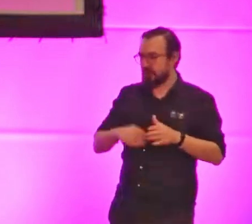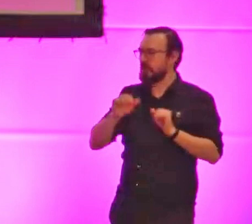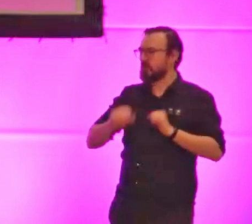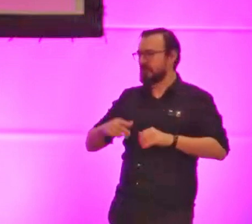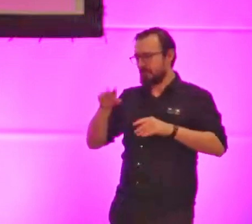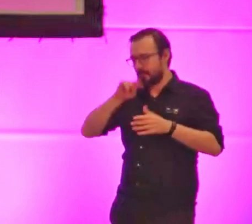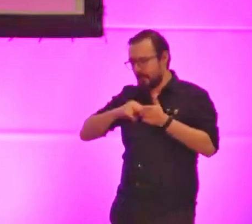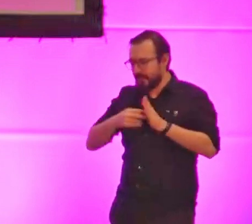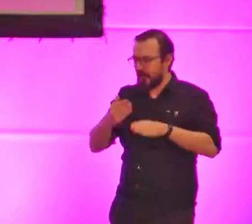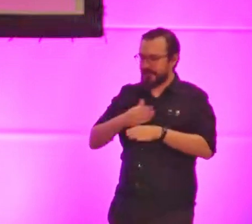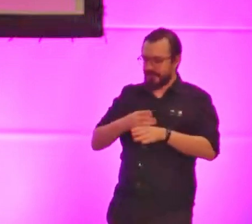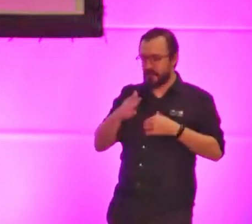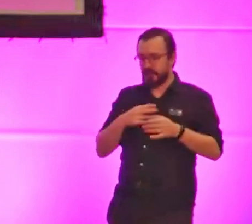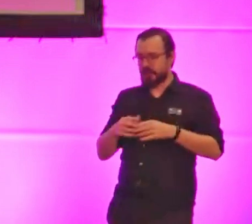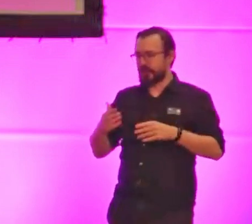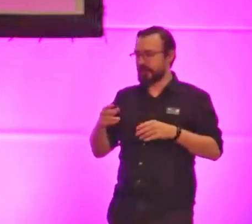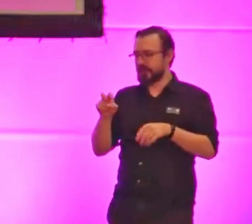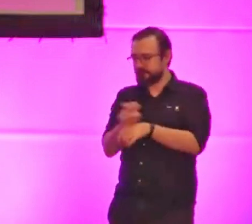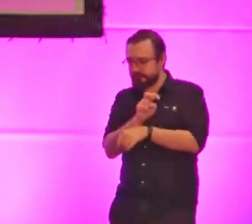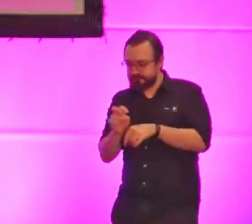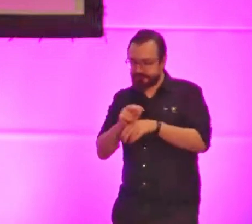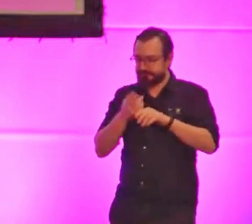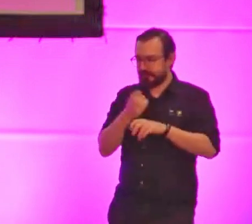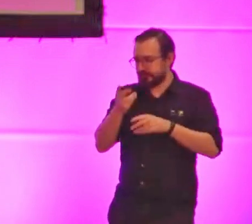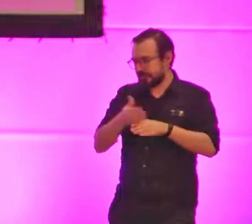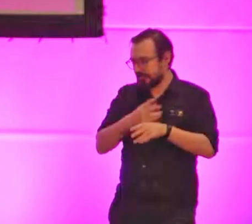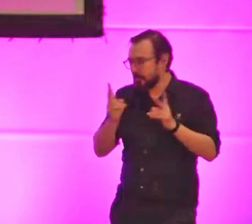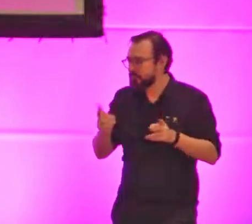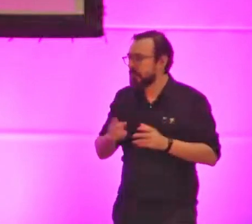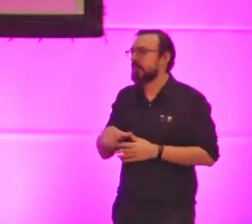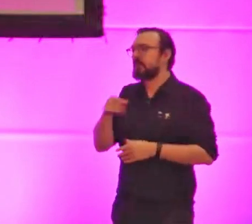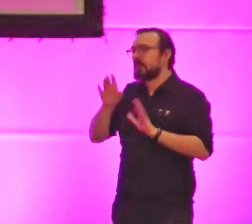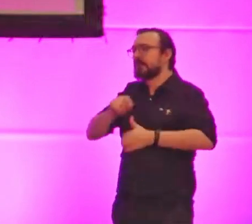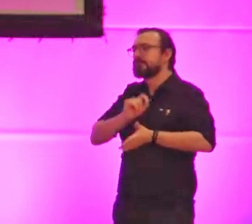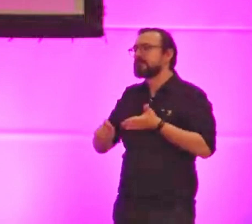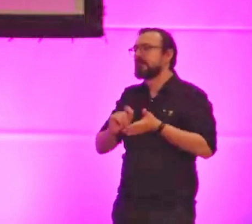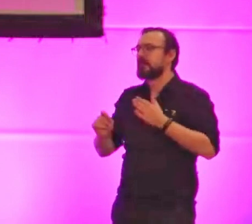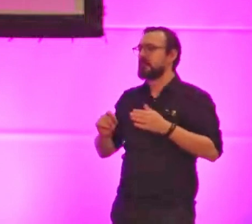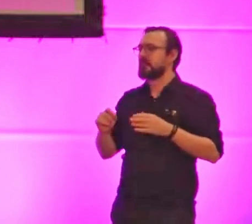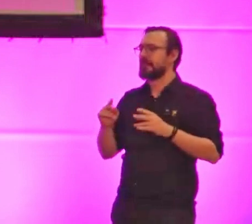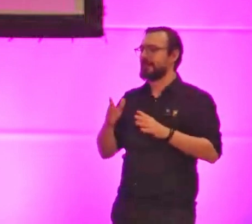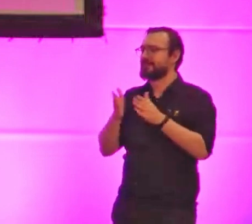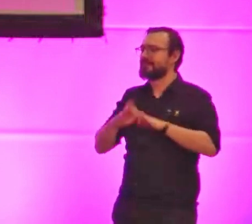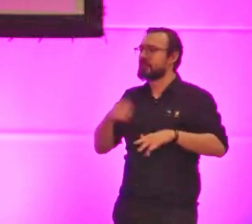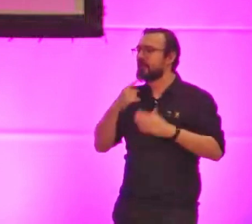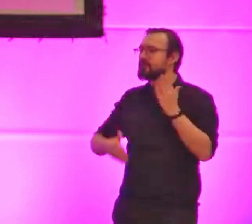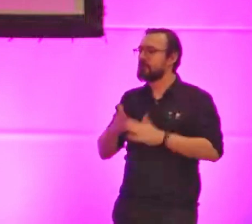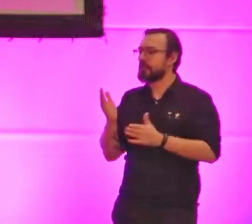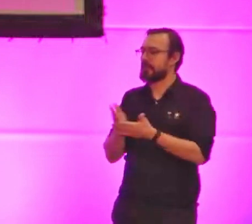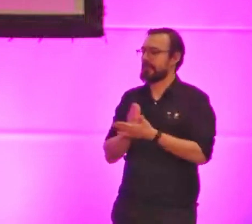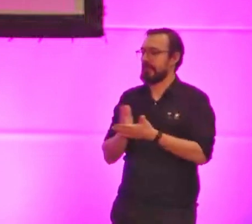massa planering och saker, och så gjorde de scoutresor. Så hade de skrivit ett fredsavtal